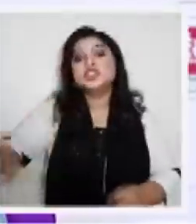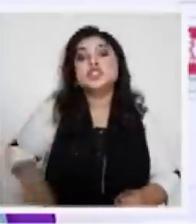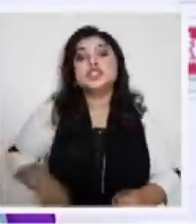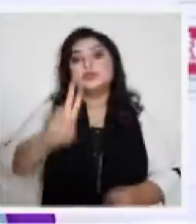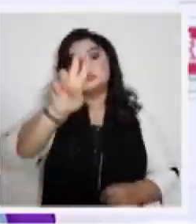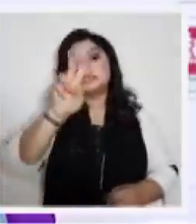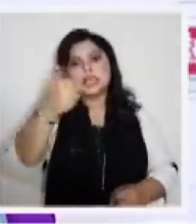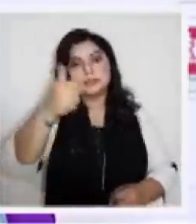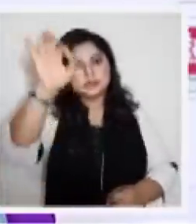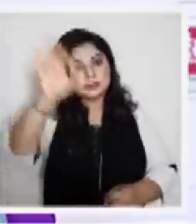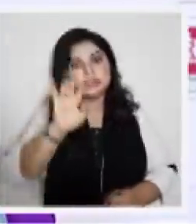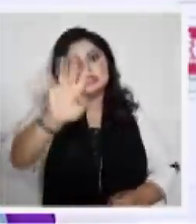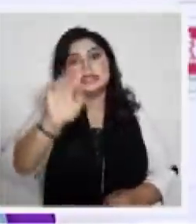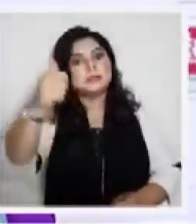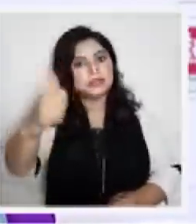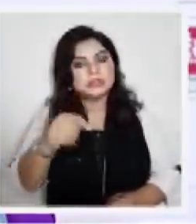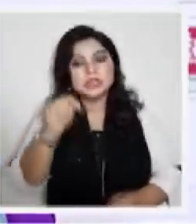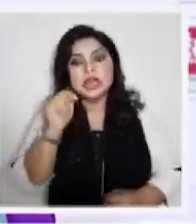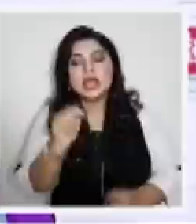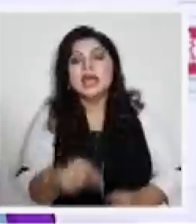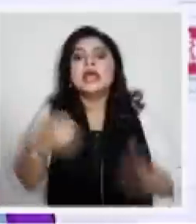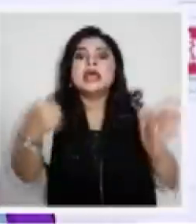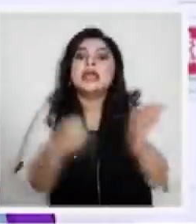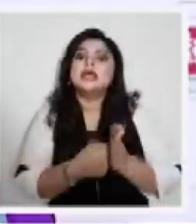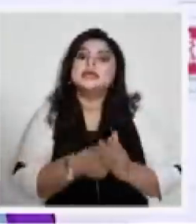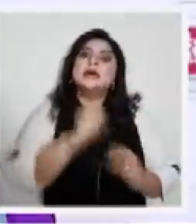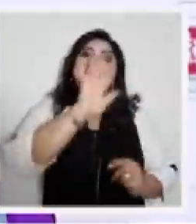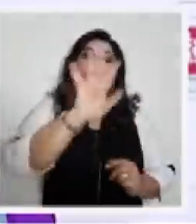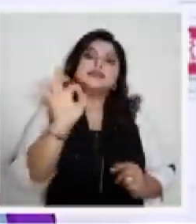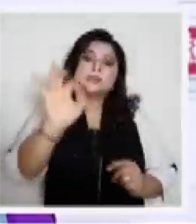হার ঢাকা বিভাগ 50.11%, চট্টগ্রাম